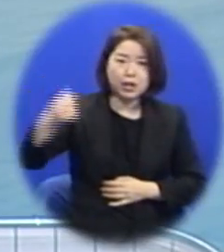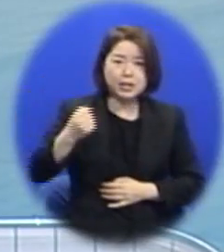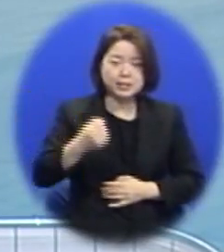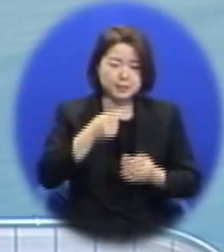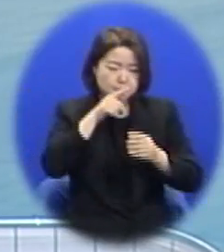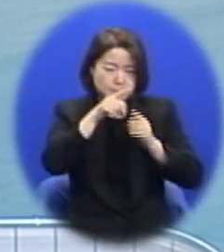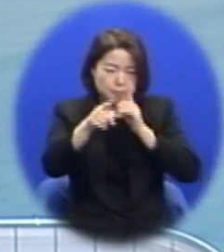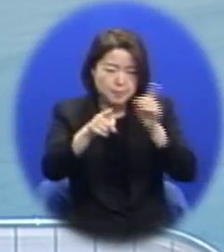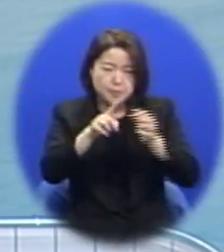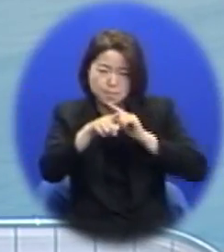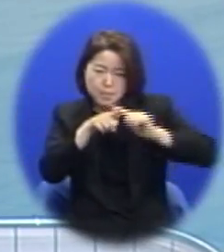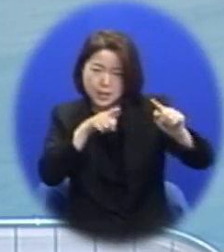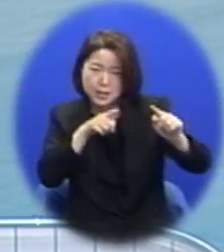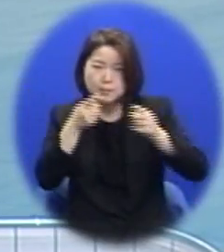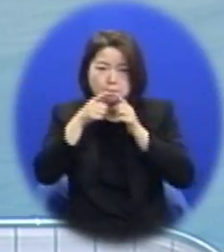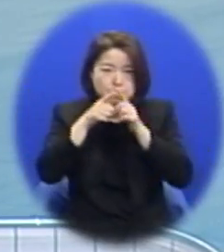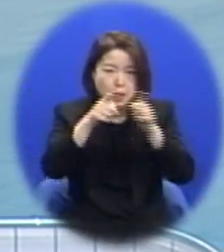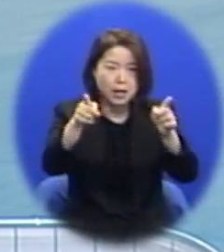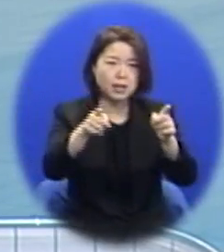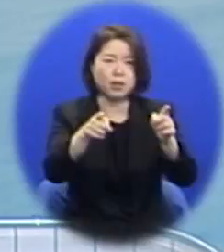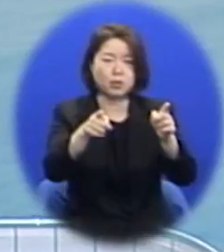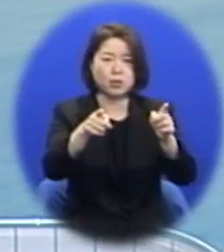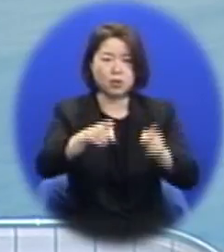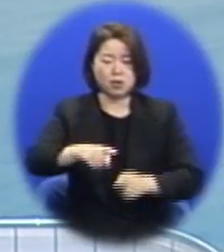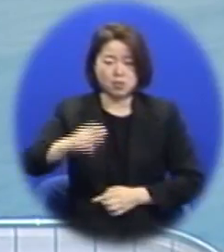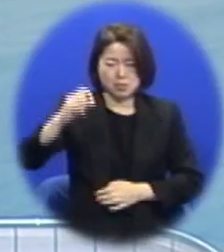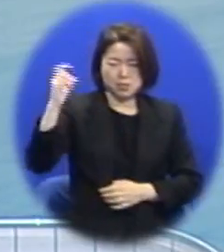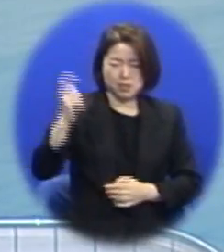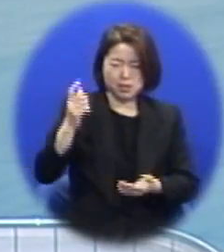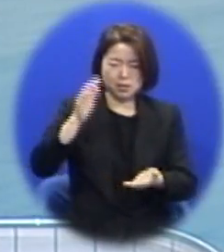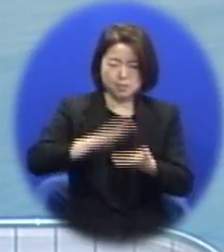해가 강렬하게 비치는 것과 같았습니다.